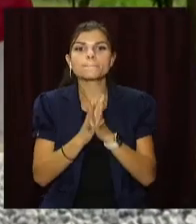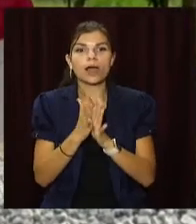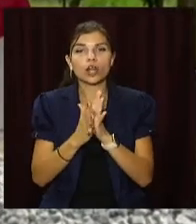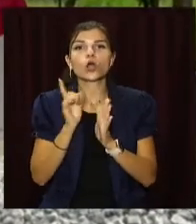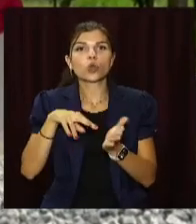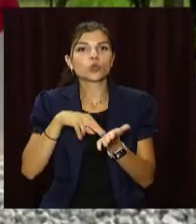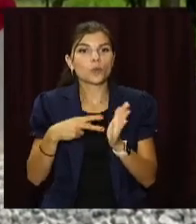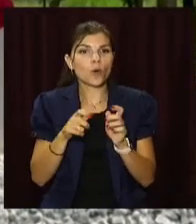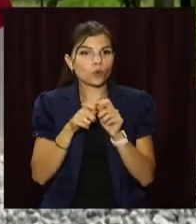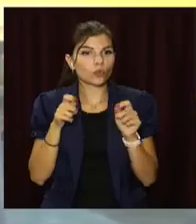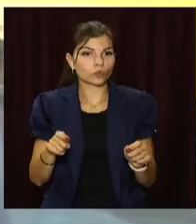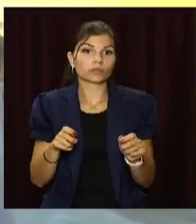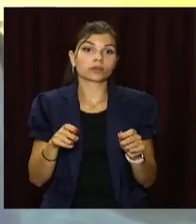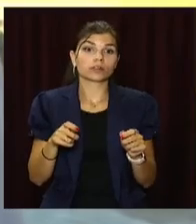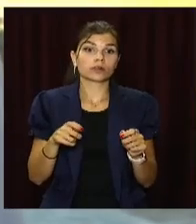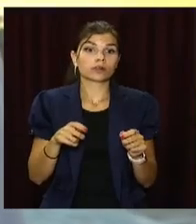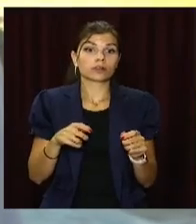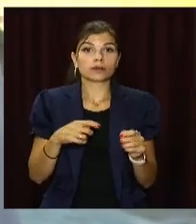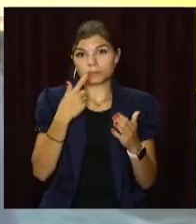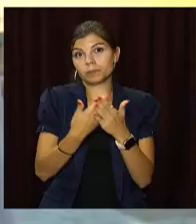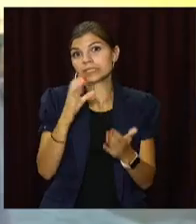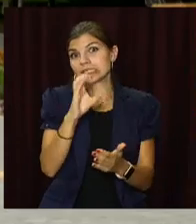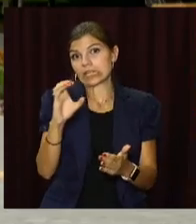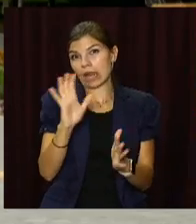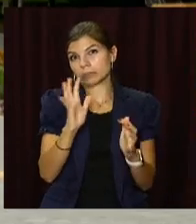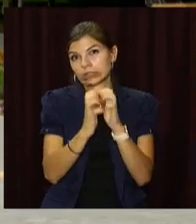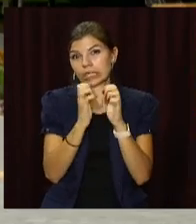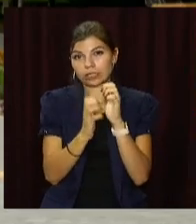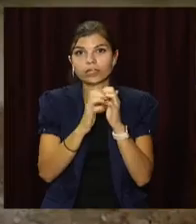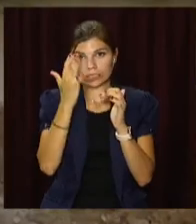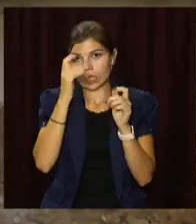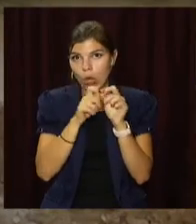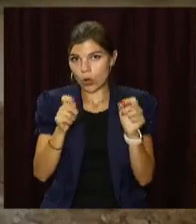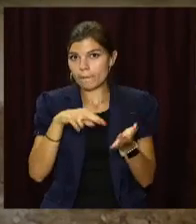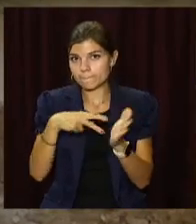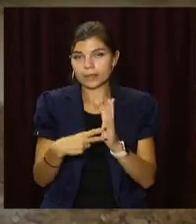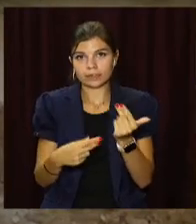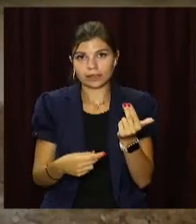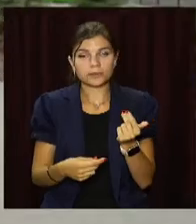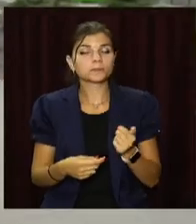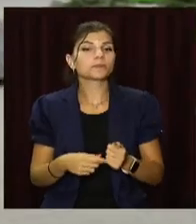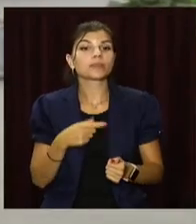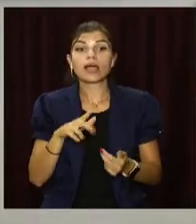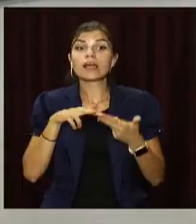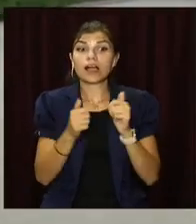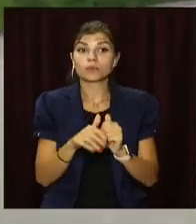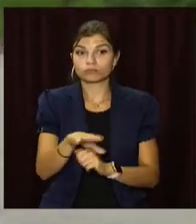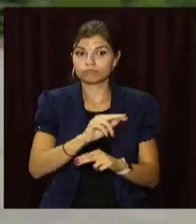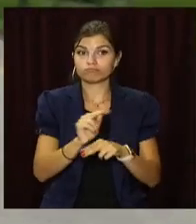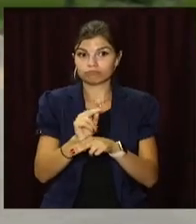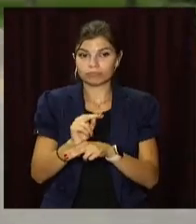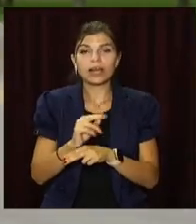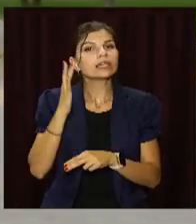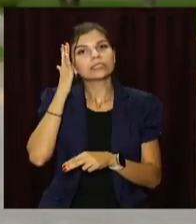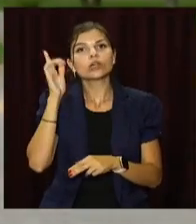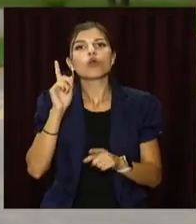також плануємо відкрити в дню міста в середині сентября цього року. Наразі роботи з благоустрою парків та скверів у Кам'янському тривають. Мета